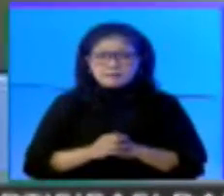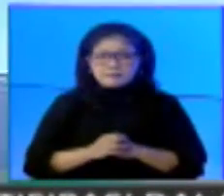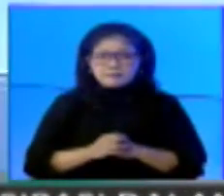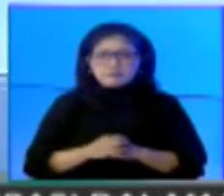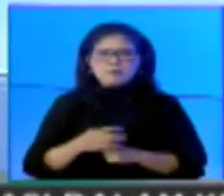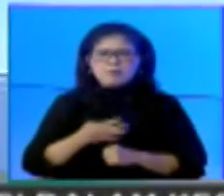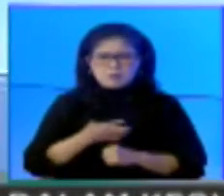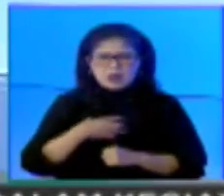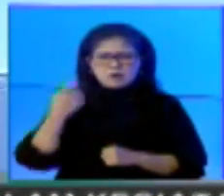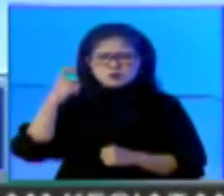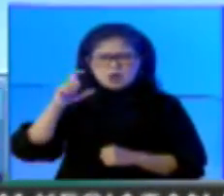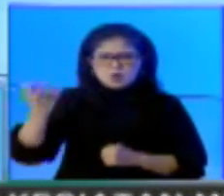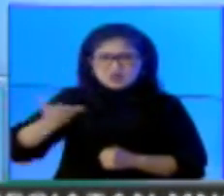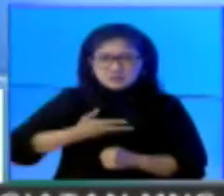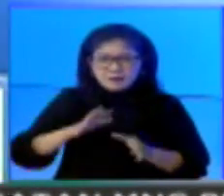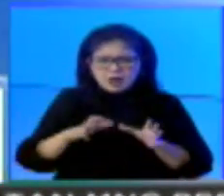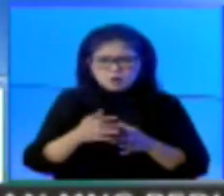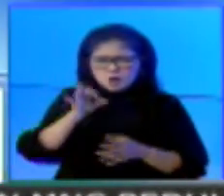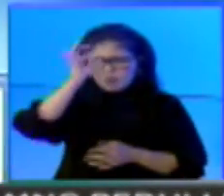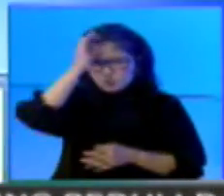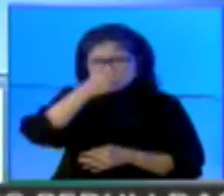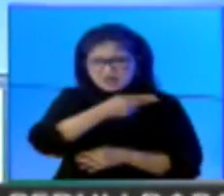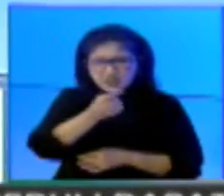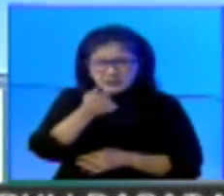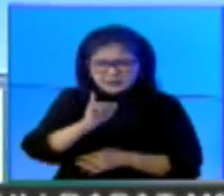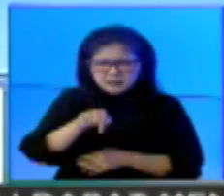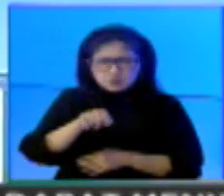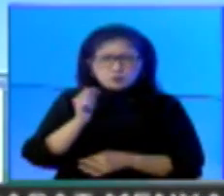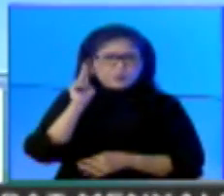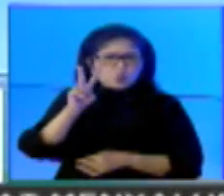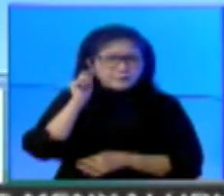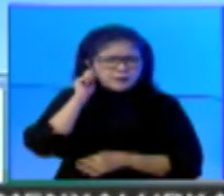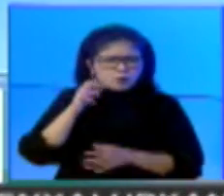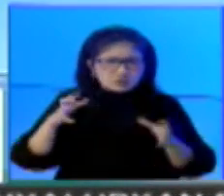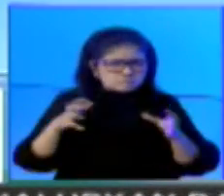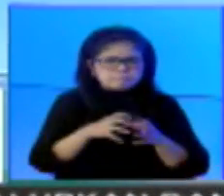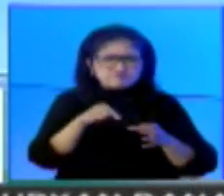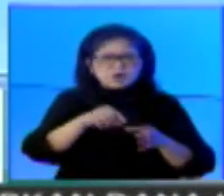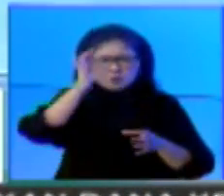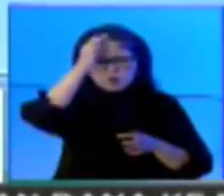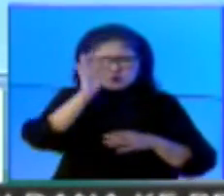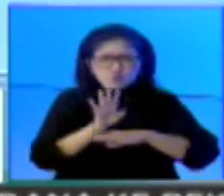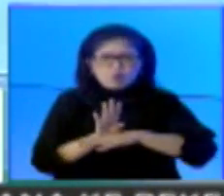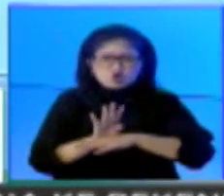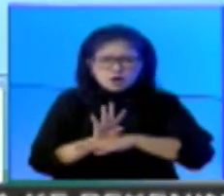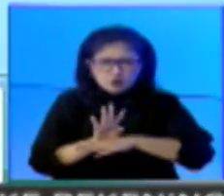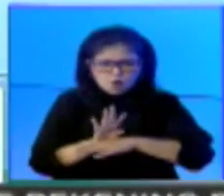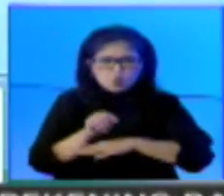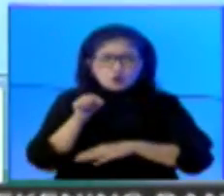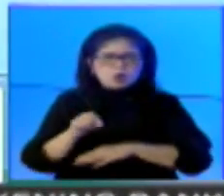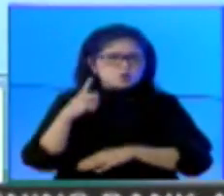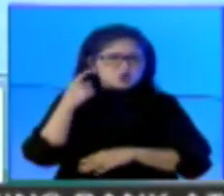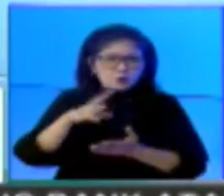mengaku sebagai calo penerimaan anggota Polri. Dua perempuan diringkus aparat Satreskrim Polres Bojonegoro, Jawa Timur. Modus